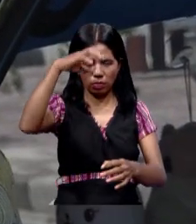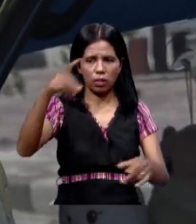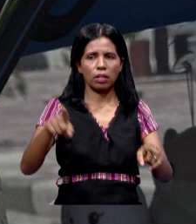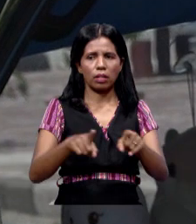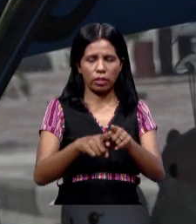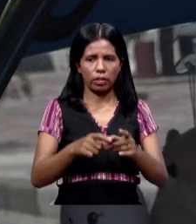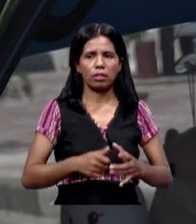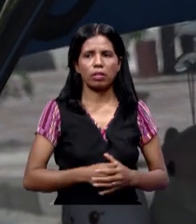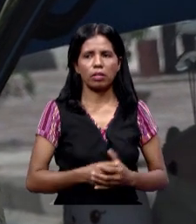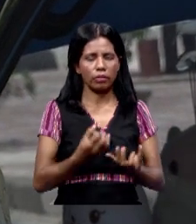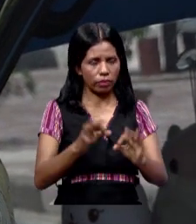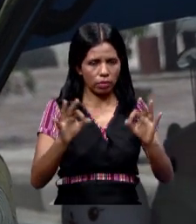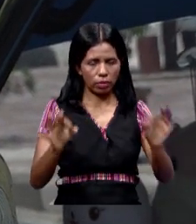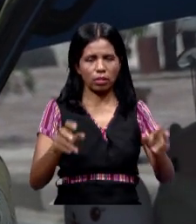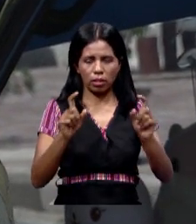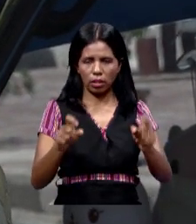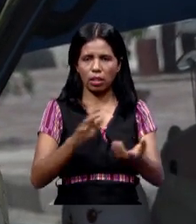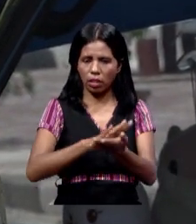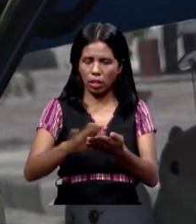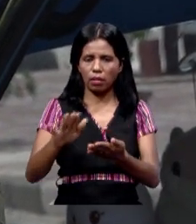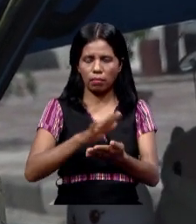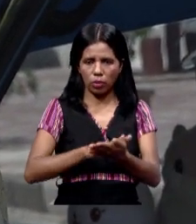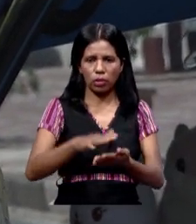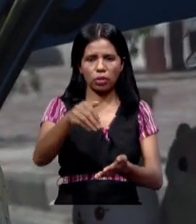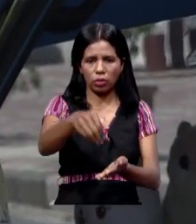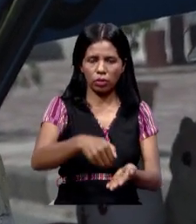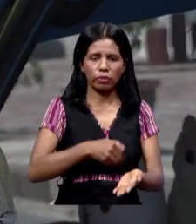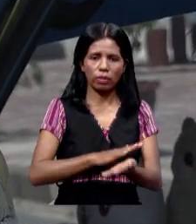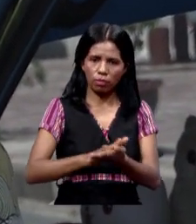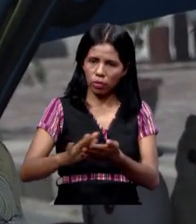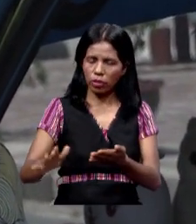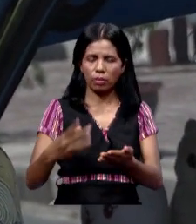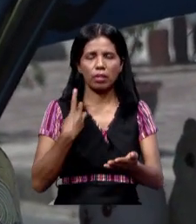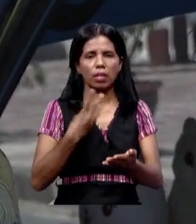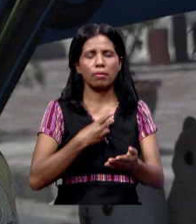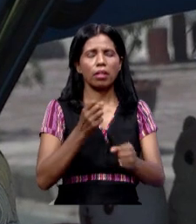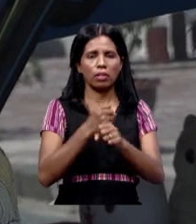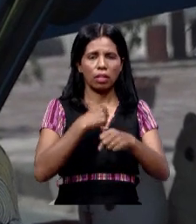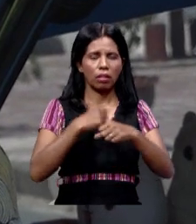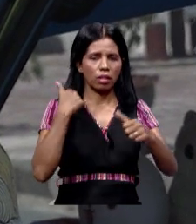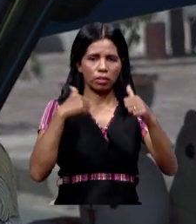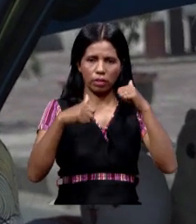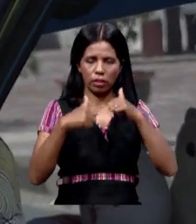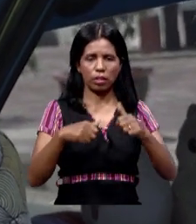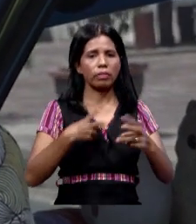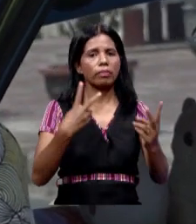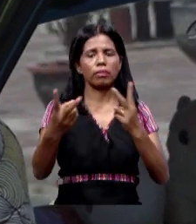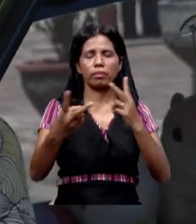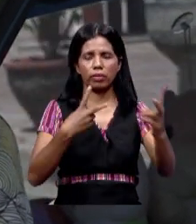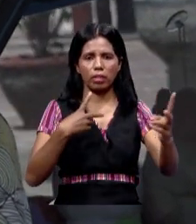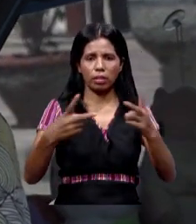Masa liutis tingkem mai amos tiaga suruh tiaga. Nibe perambele halo biasa memai dia.